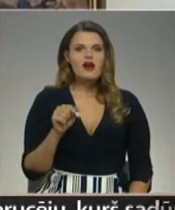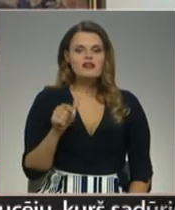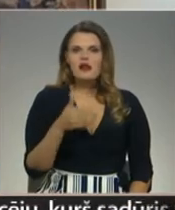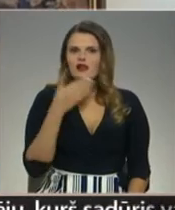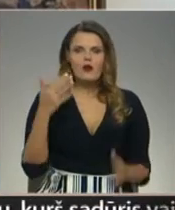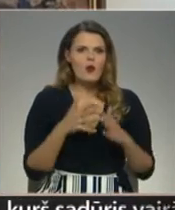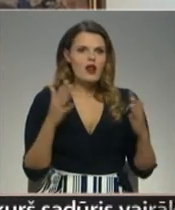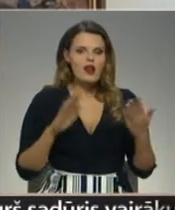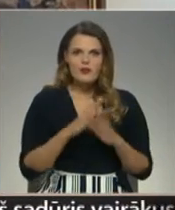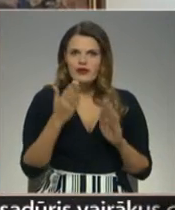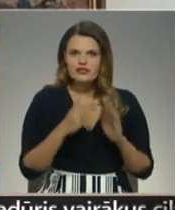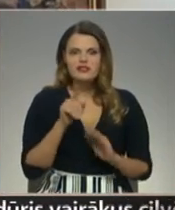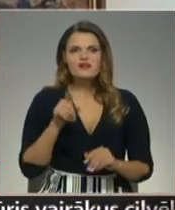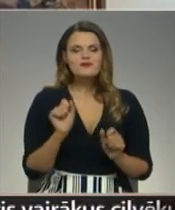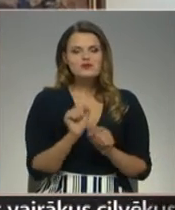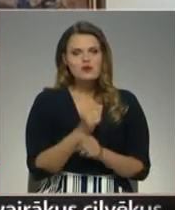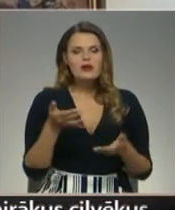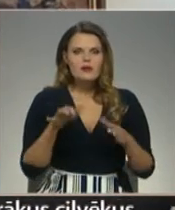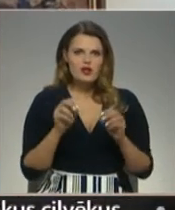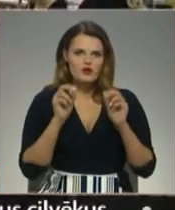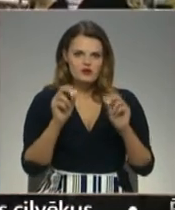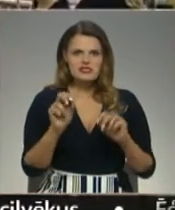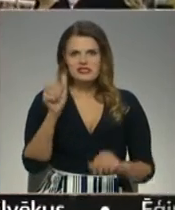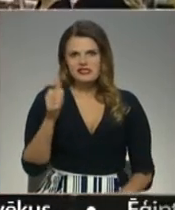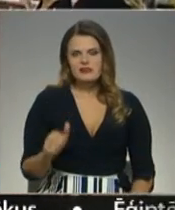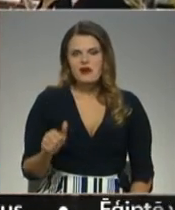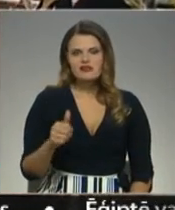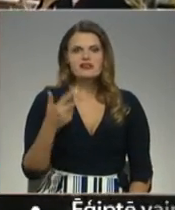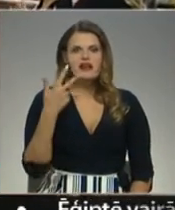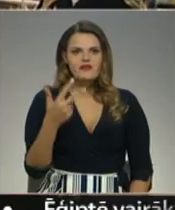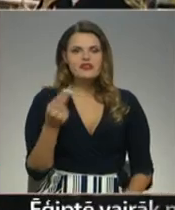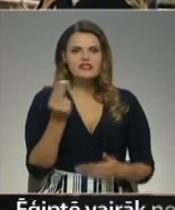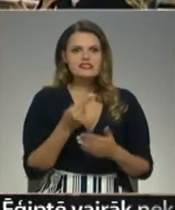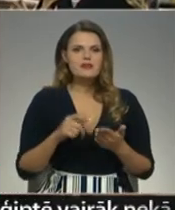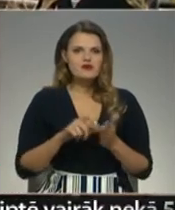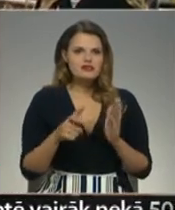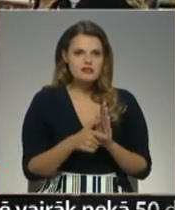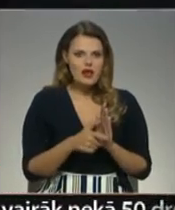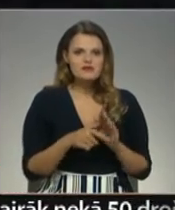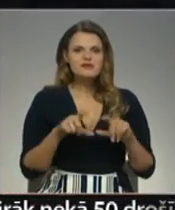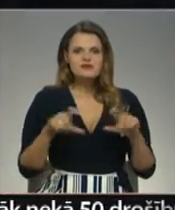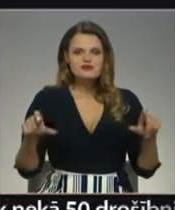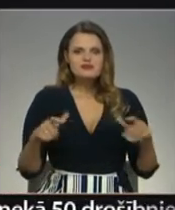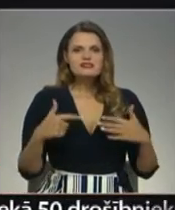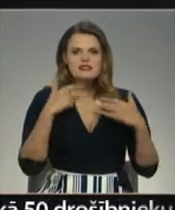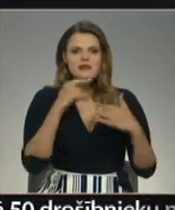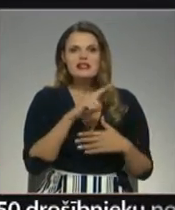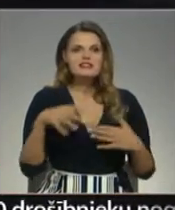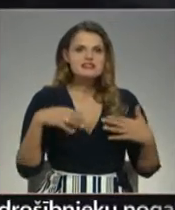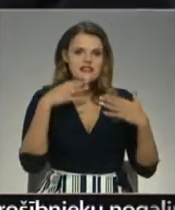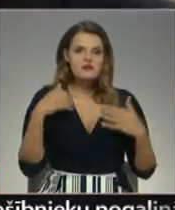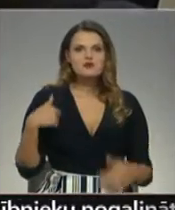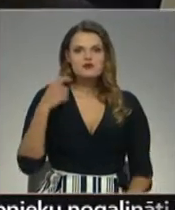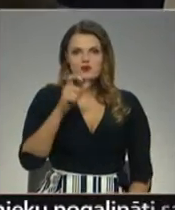liela pilsēta, viņš tomēr palika uzticīgs mākslai. Trīs zīmētavās Grobiņas novada skolu 7. Līdz 9.